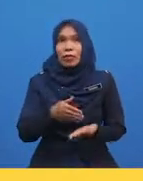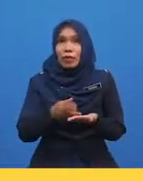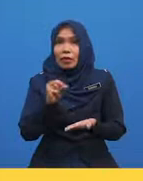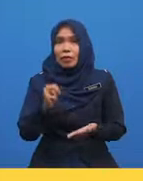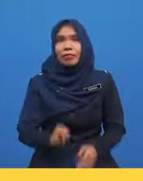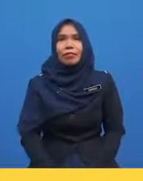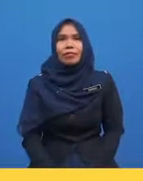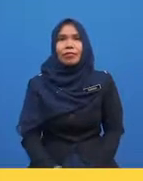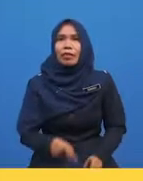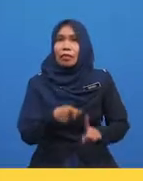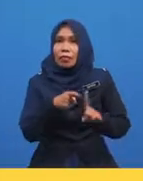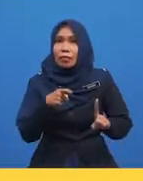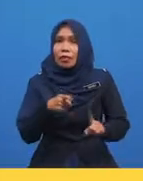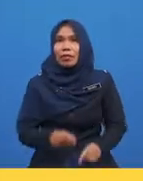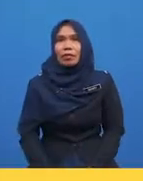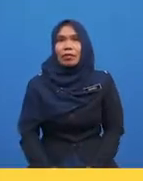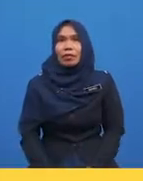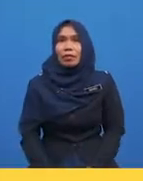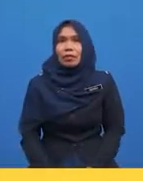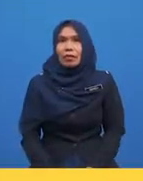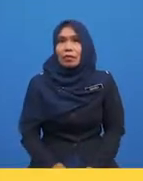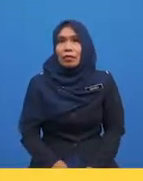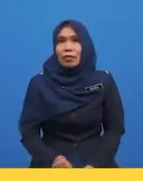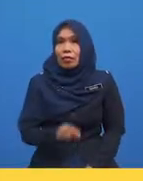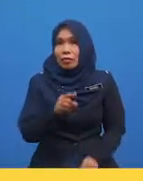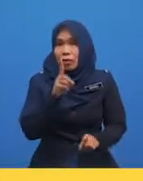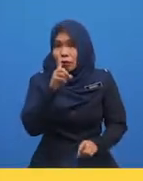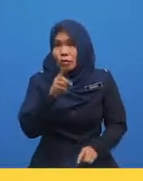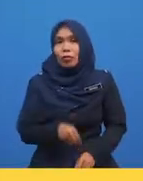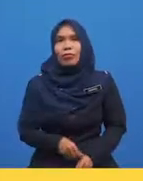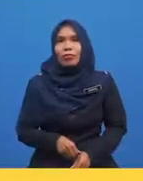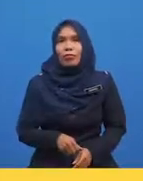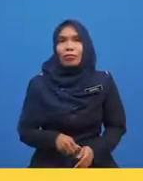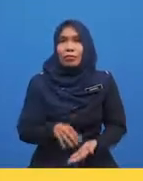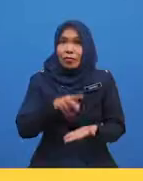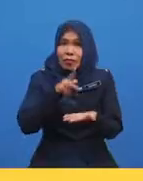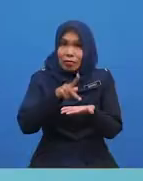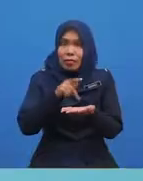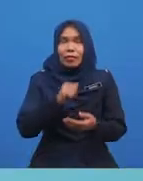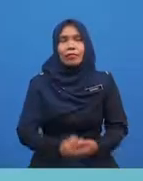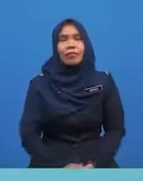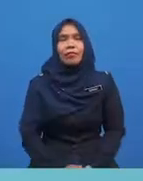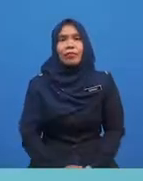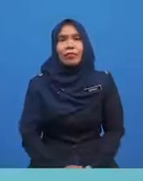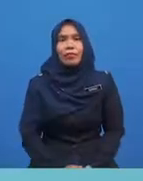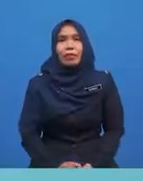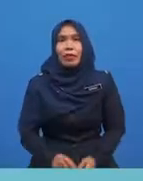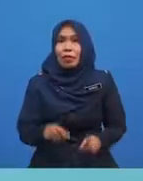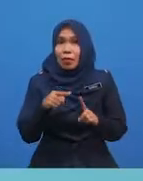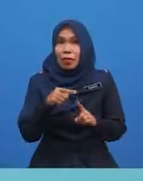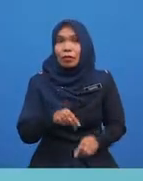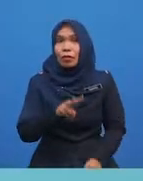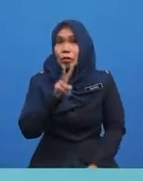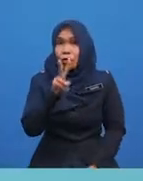atau satu kek, cikgu potong kek tersebut kepada dua bahagian yang